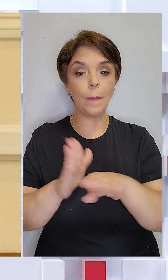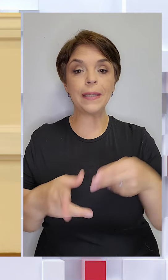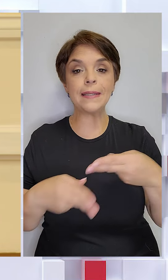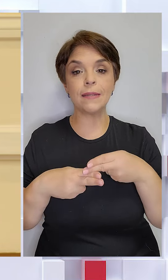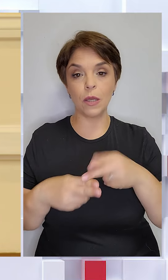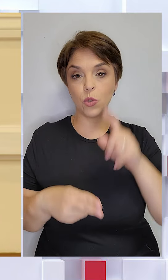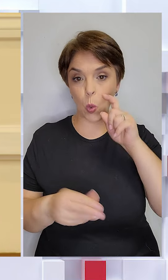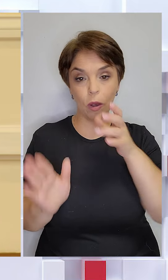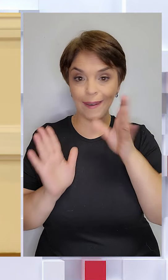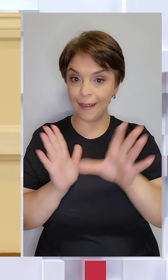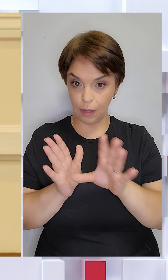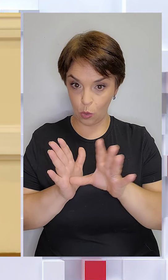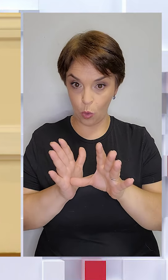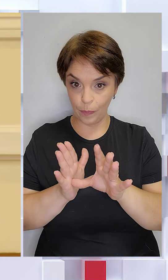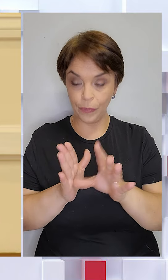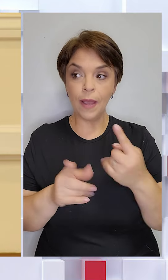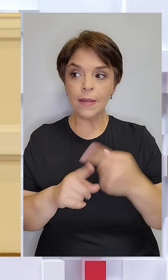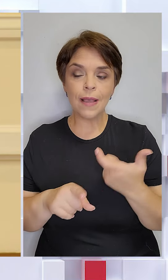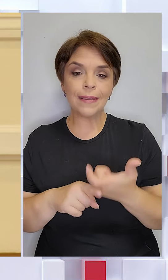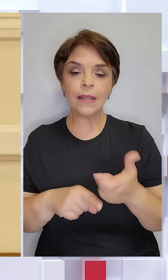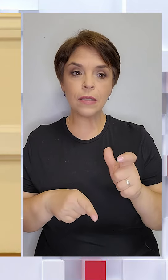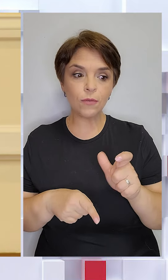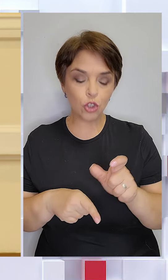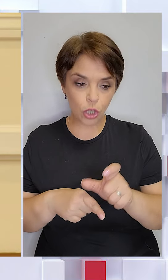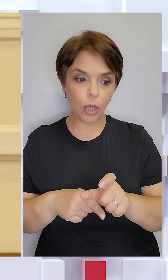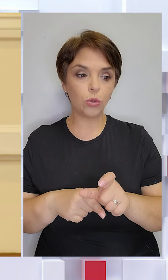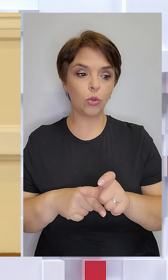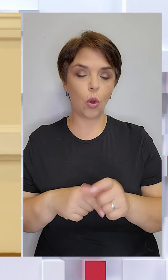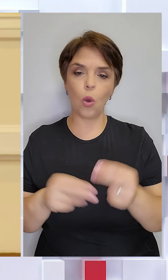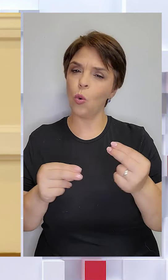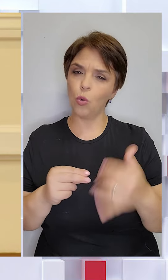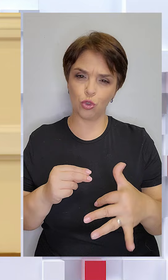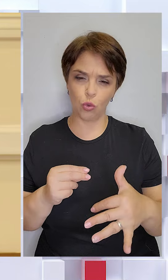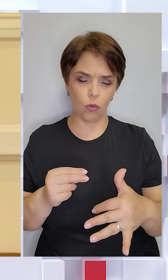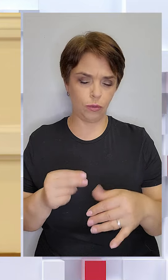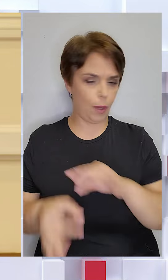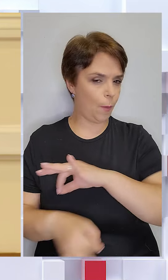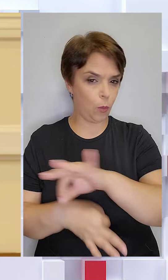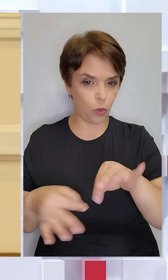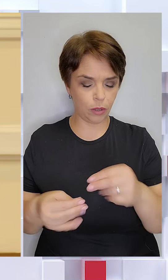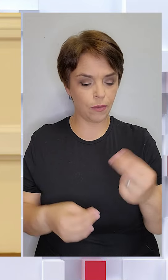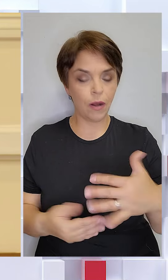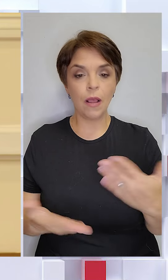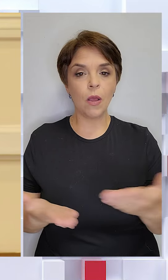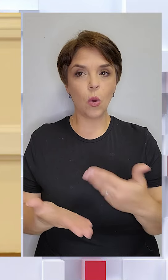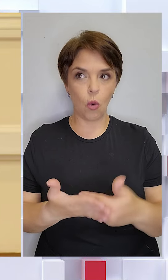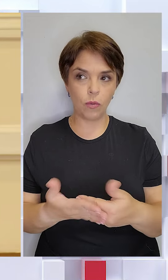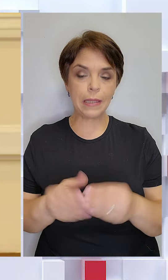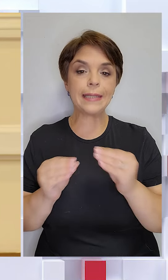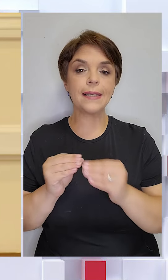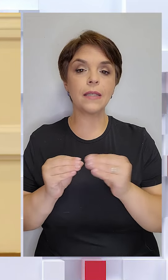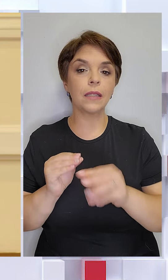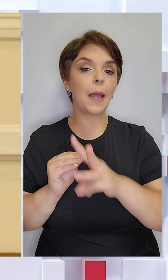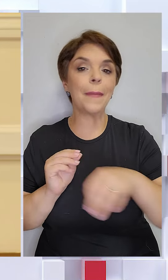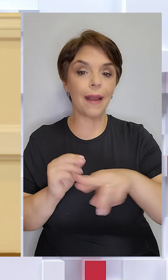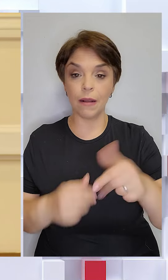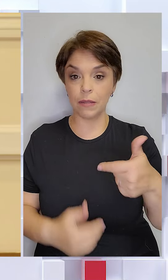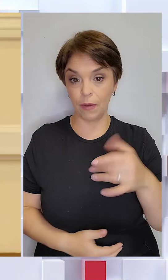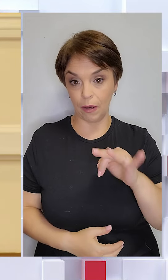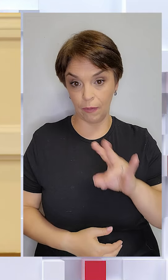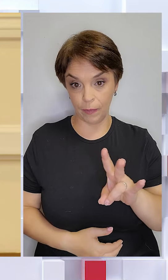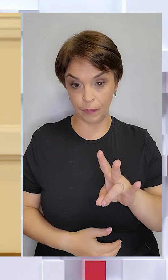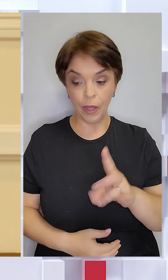підстанціях «Укренерго». Це надзвичайно коштовний, вартісний проєкт, вартість якого вимірюється десятками мільярдів